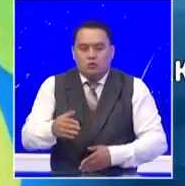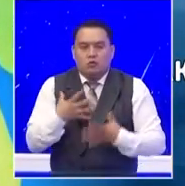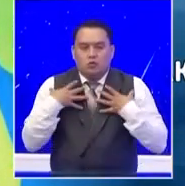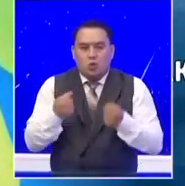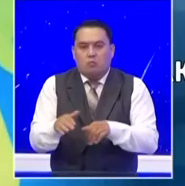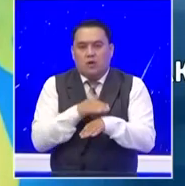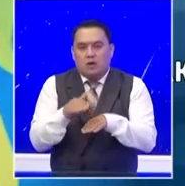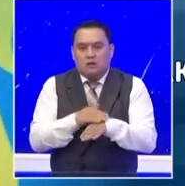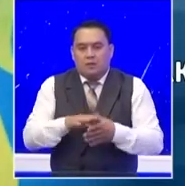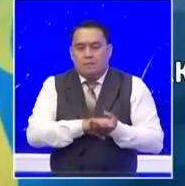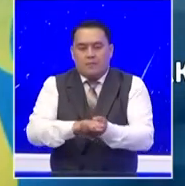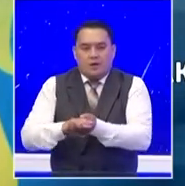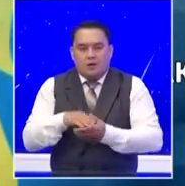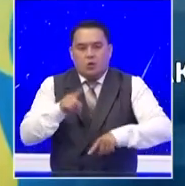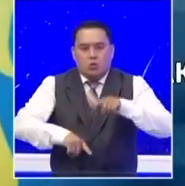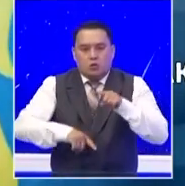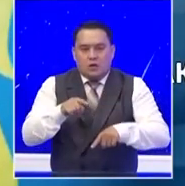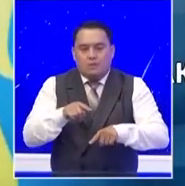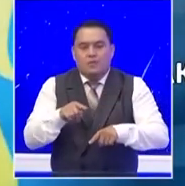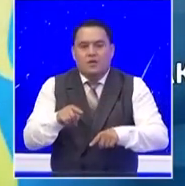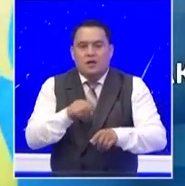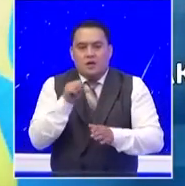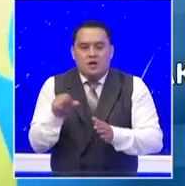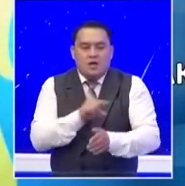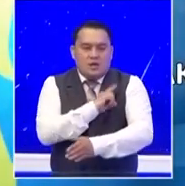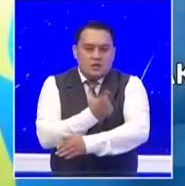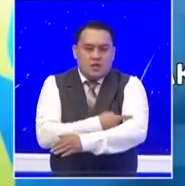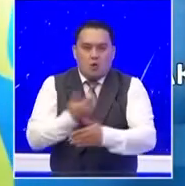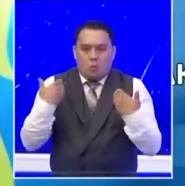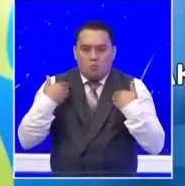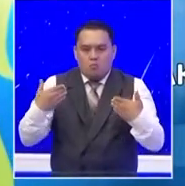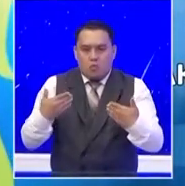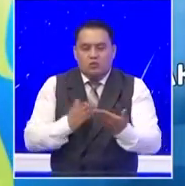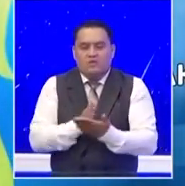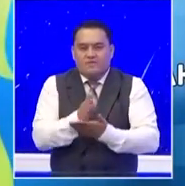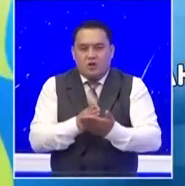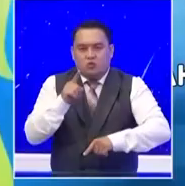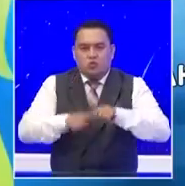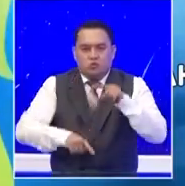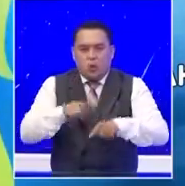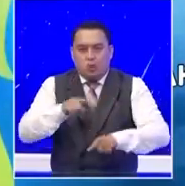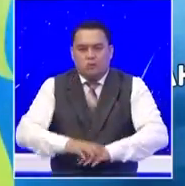здоровья, мира и добра родным и близким, энергичности, мужества и верного служения Отечеству.